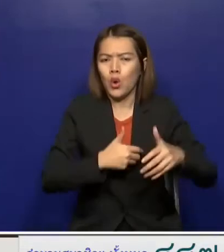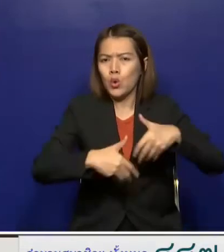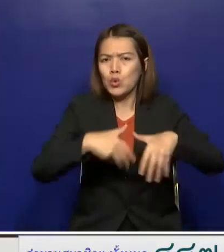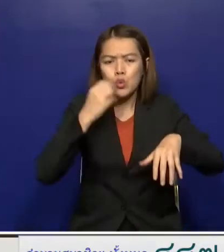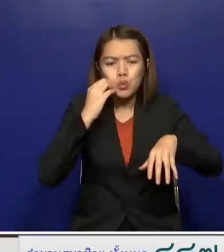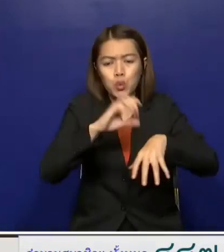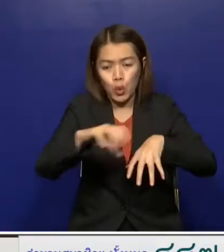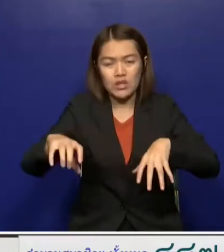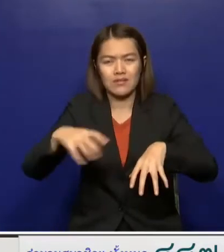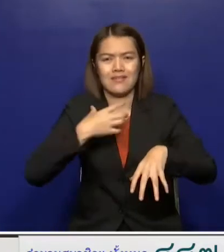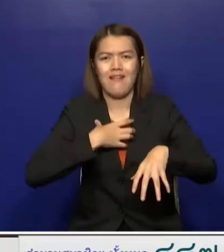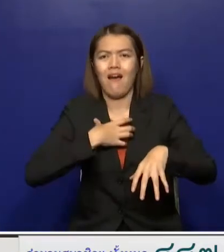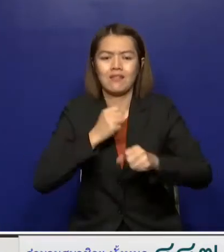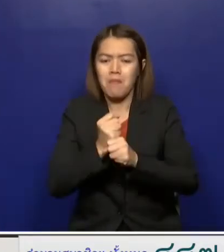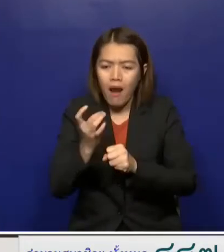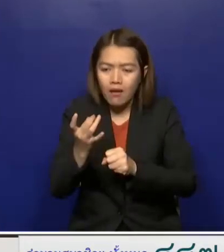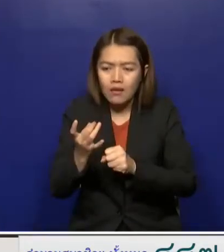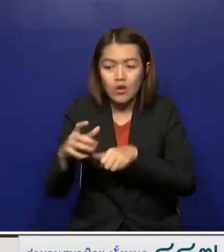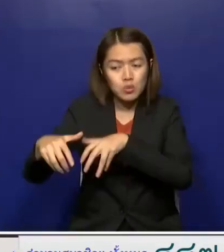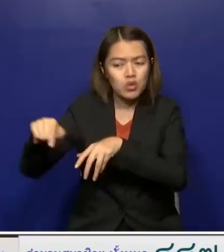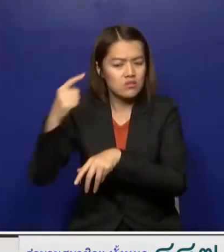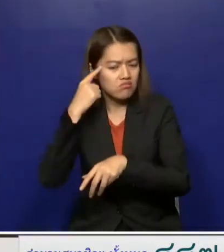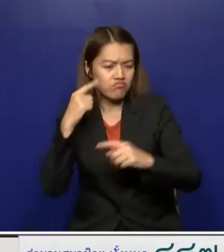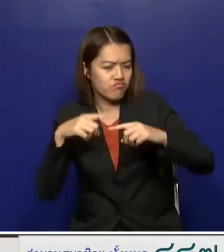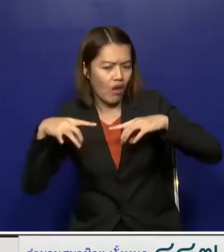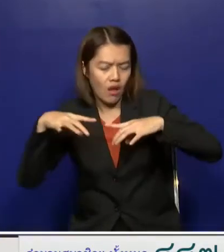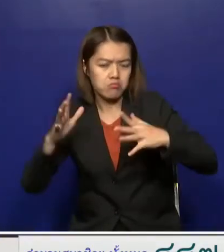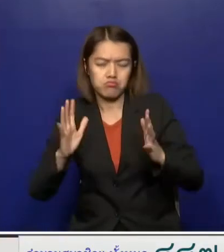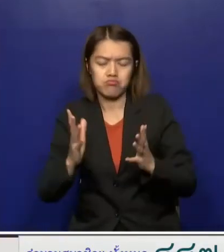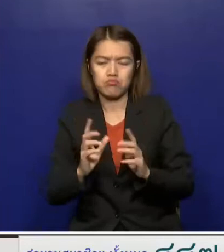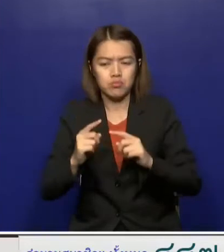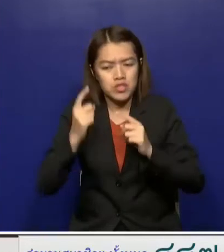อะไร ชุชนอื่นเห็นไม่เห็นด้วยก็ทำไม่ได้